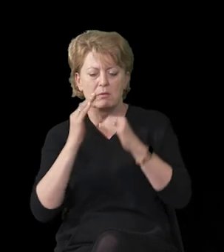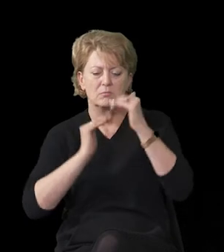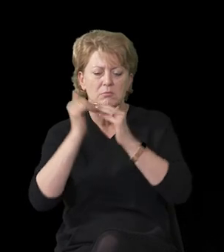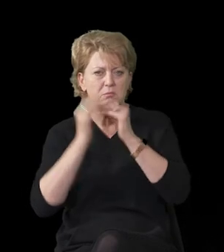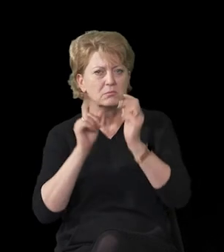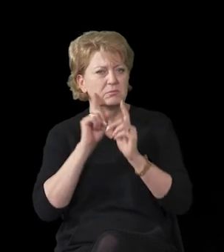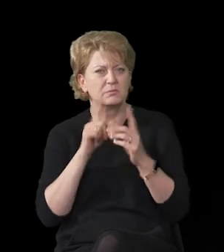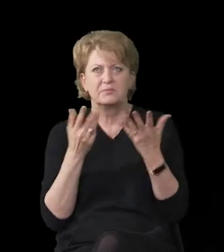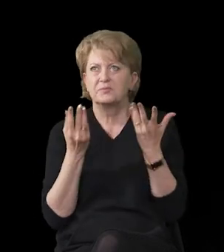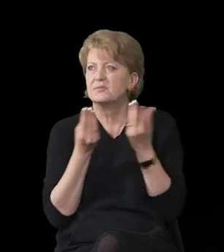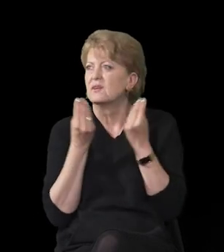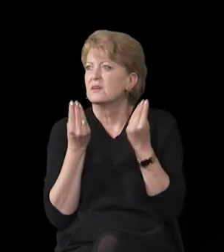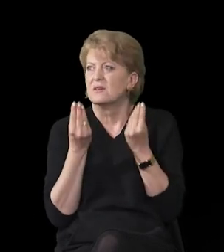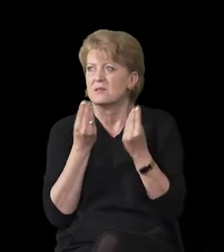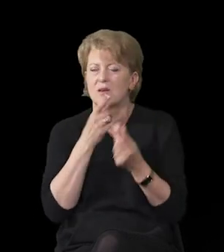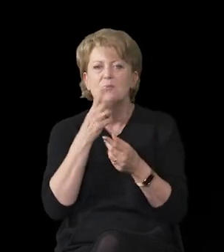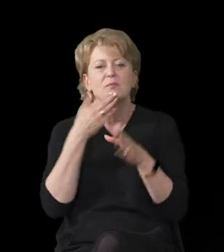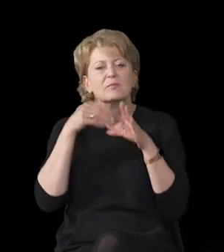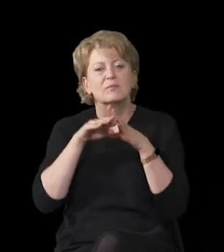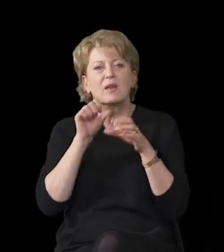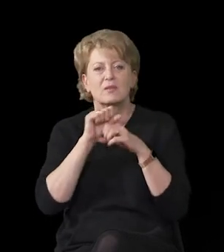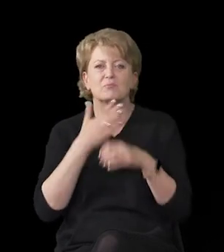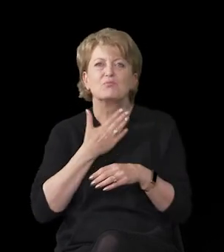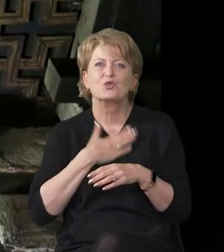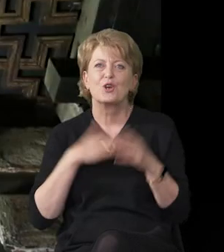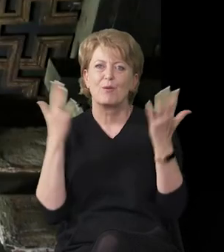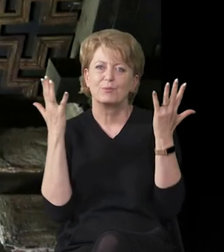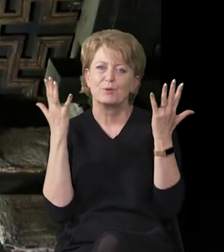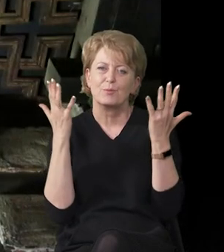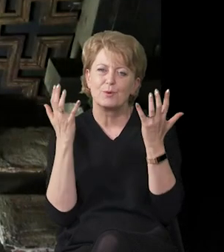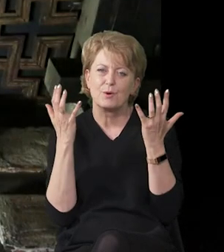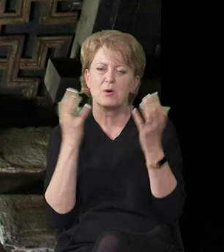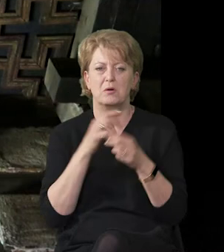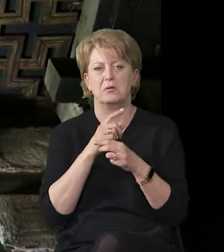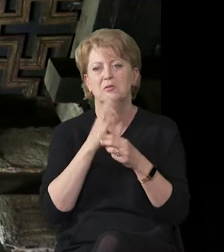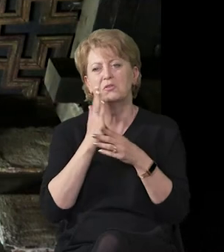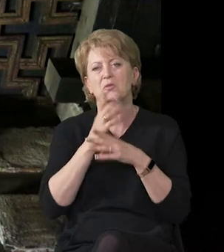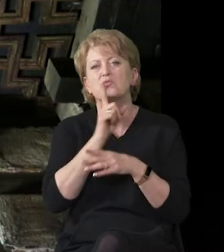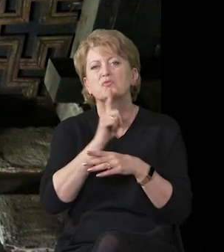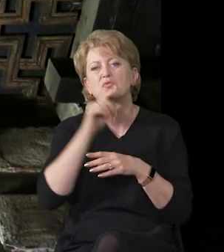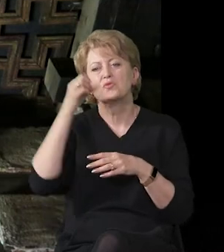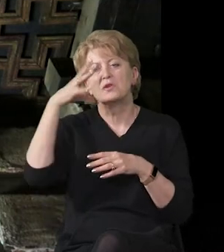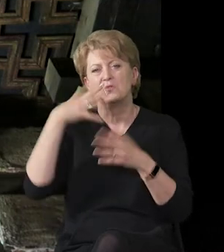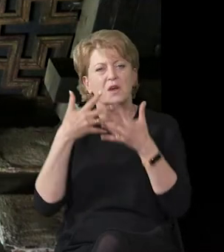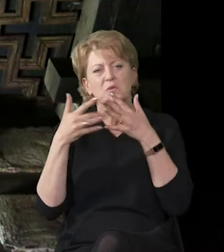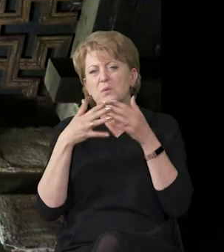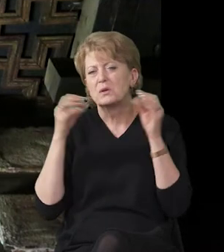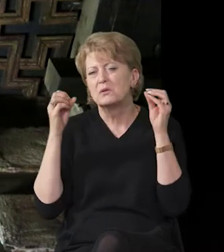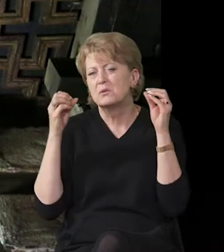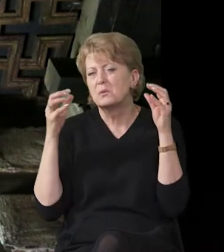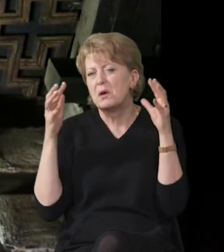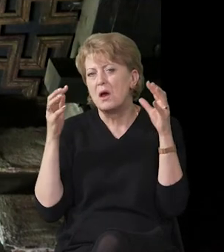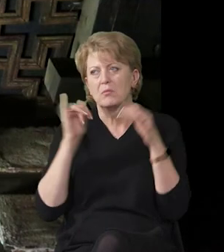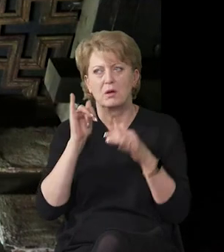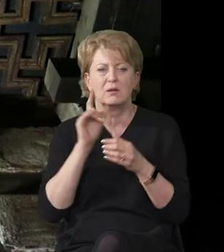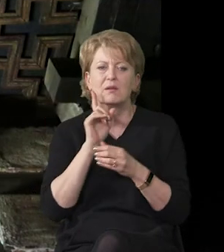taki przyjemny mrok, rozświetlany jedynie jakimś słabym, sztucznym światłem i to naprawdę jest absolutnie cudowne